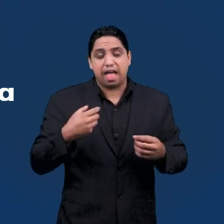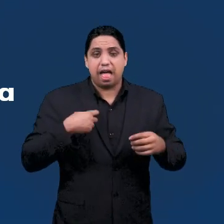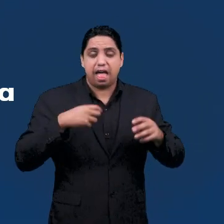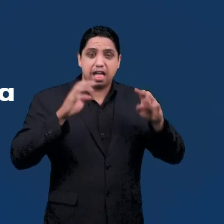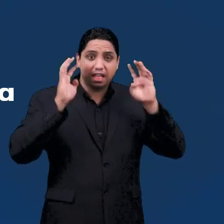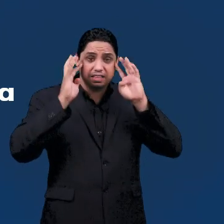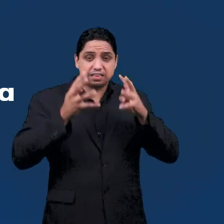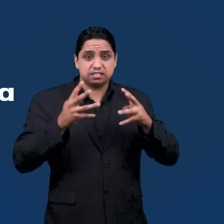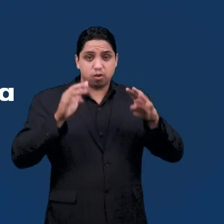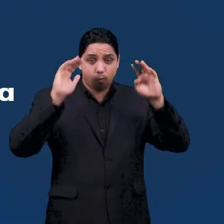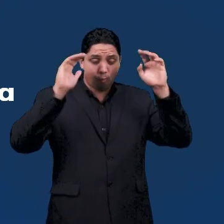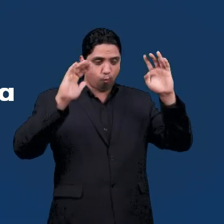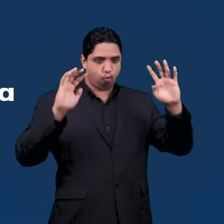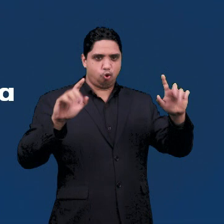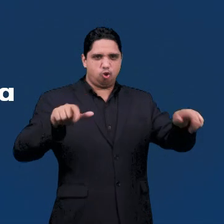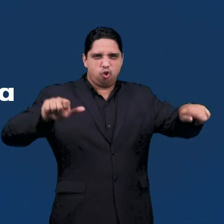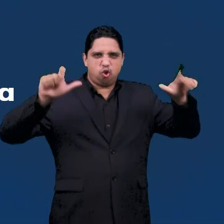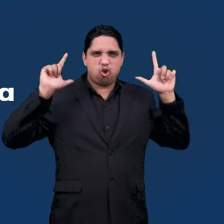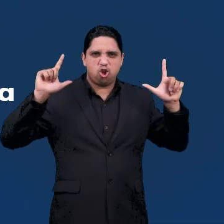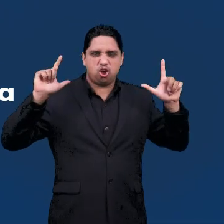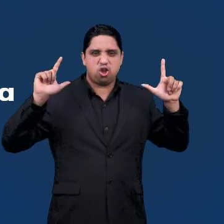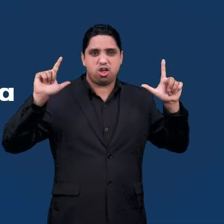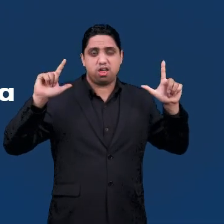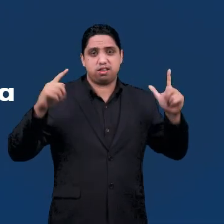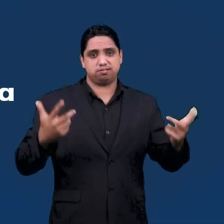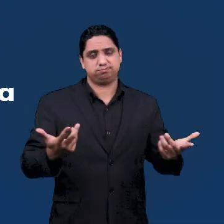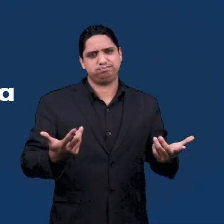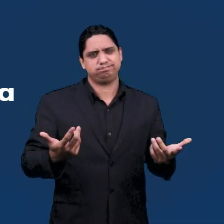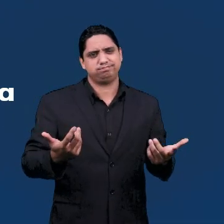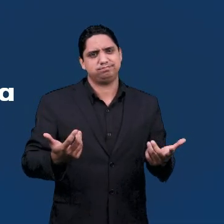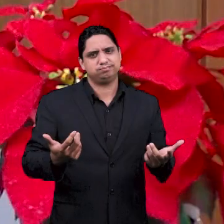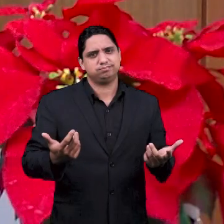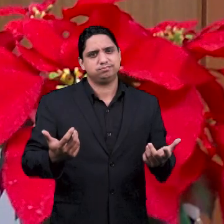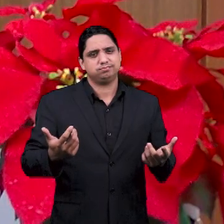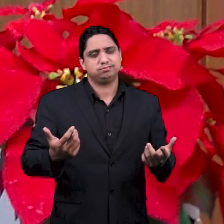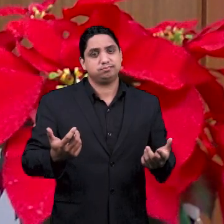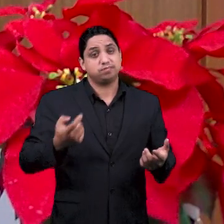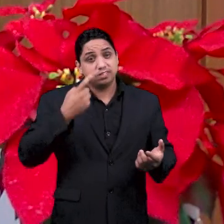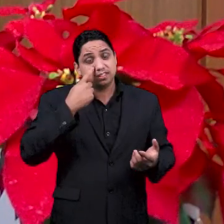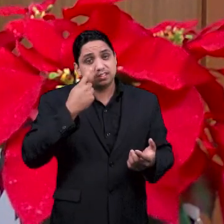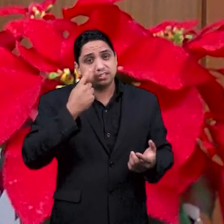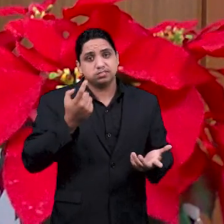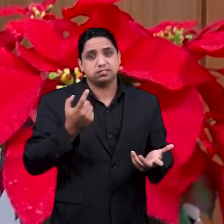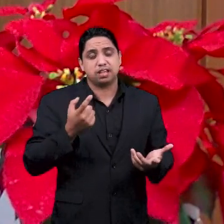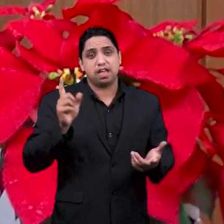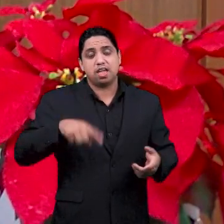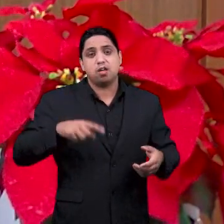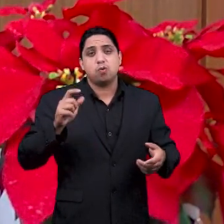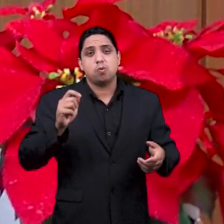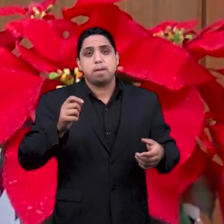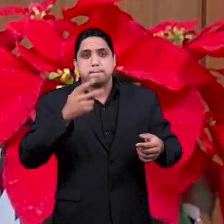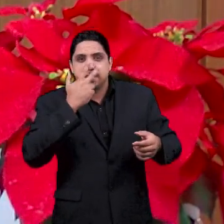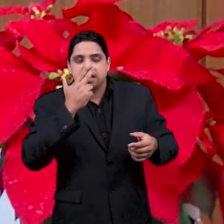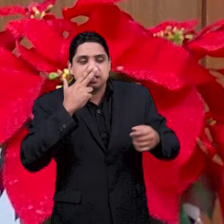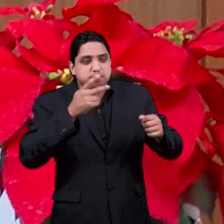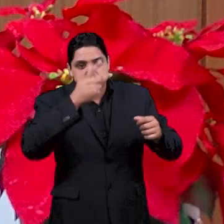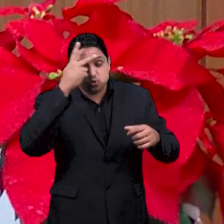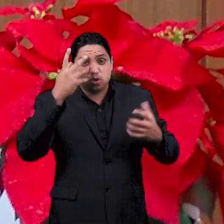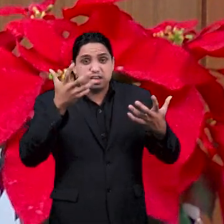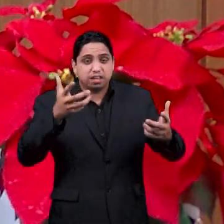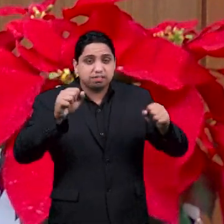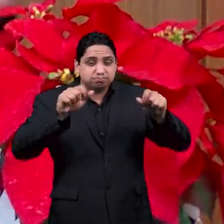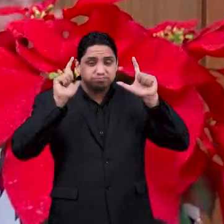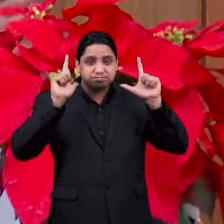себе, все, что они делают. Или что-то там глазки закатывает куда-то. Люди себя